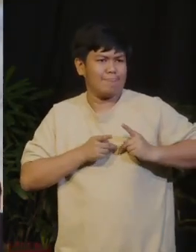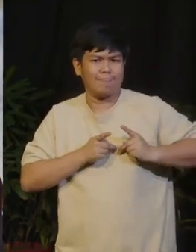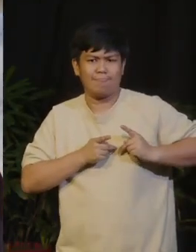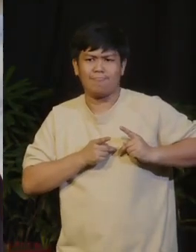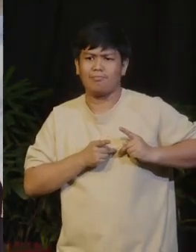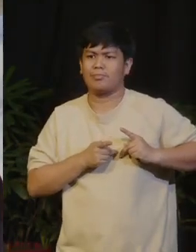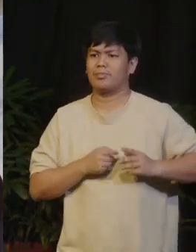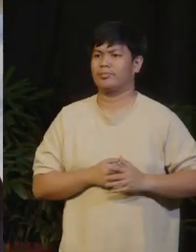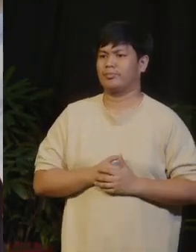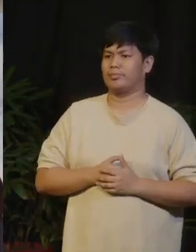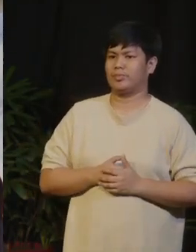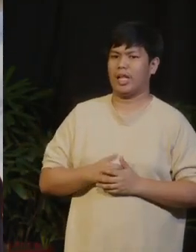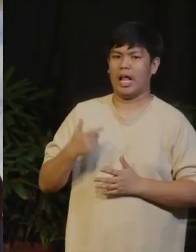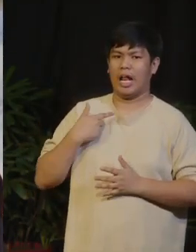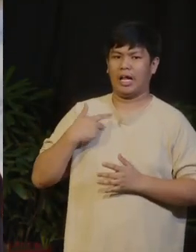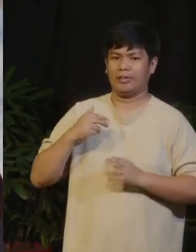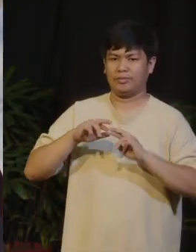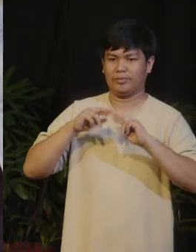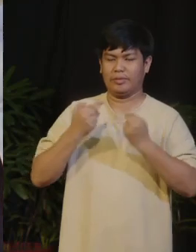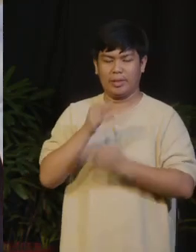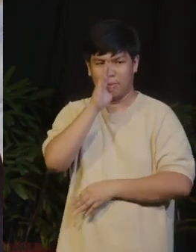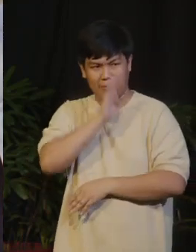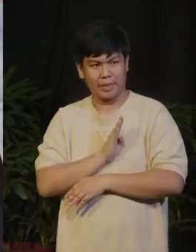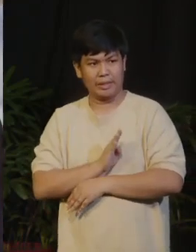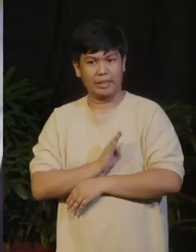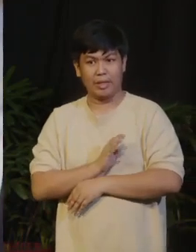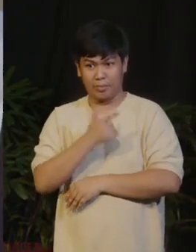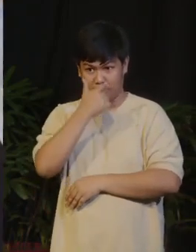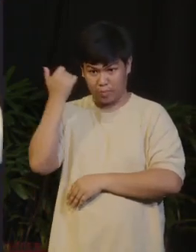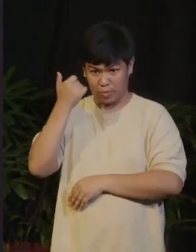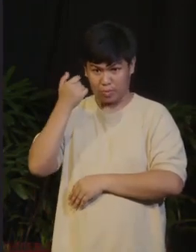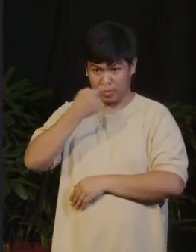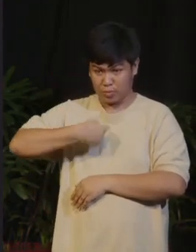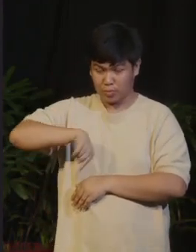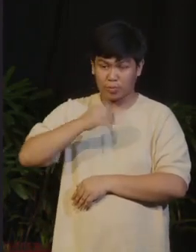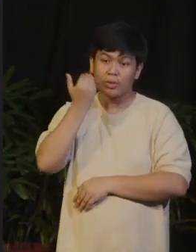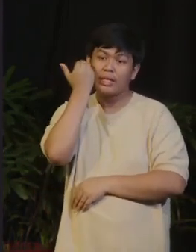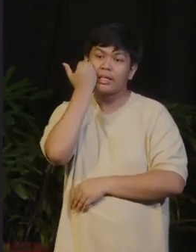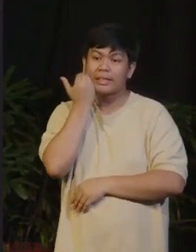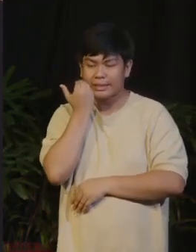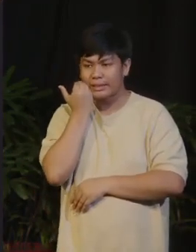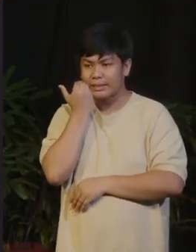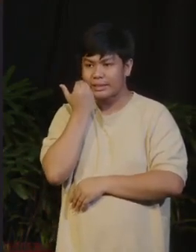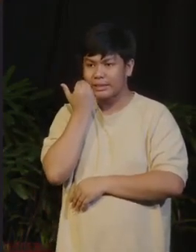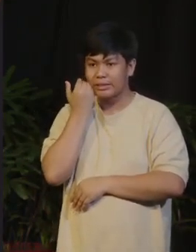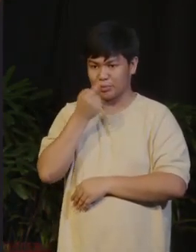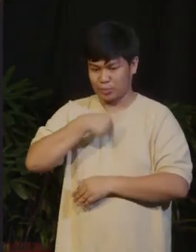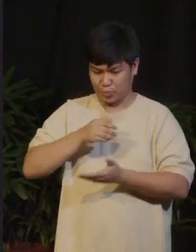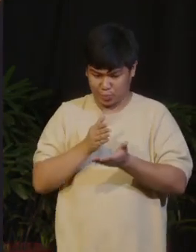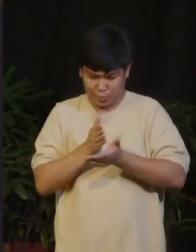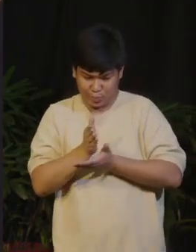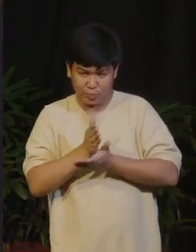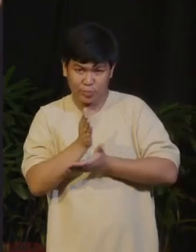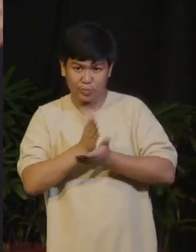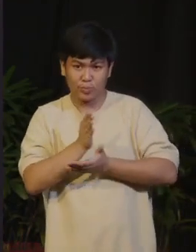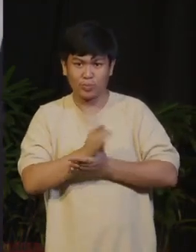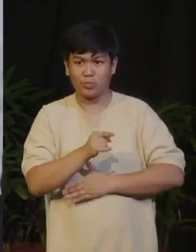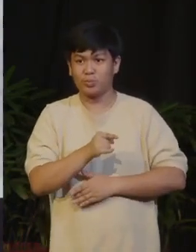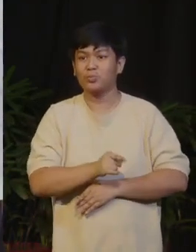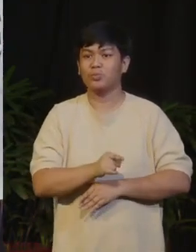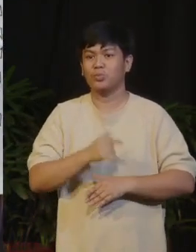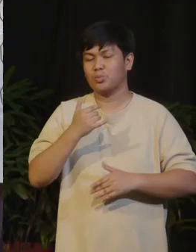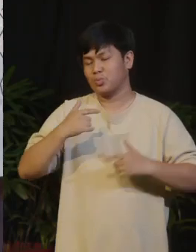sa atin. Dahil sa ating pagkukulang, pagsalangsang sa kanilang